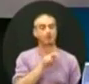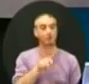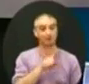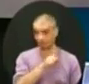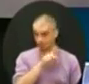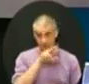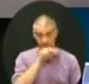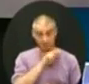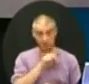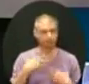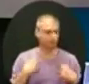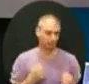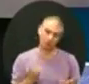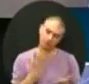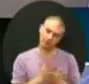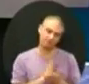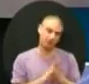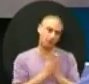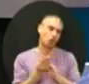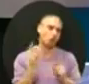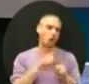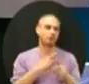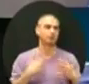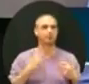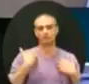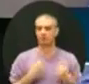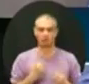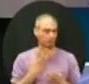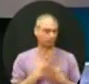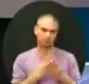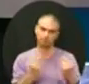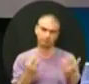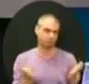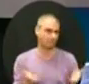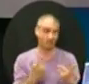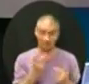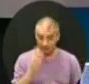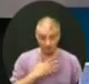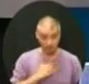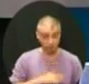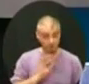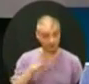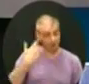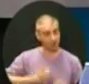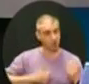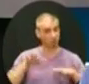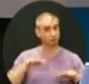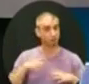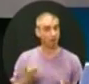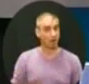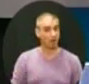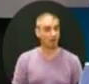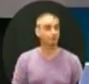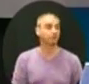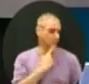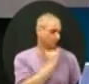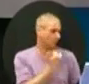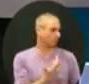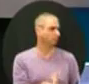אם אתה נוגע בקטע הביטחוני, הפכת להיות עוד מר ביטחון, זה יתפוגג מהר מאוד. גם עם השאיפות שלו להיות ראש ממשלה?